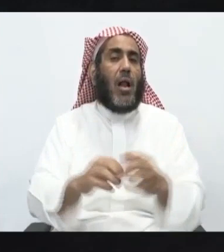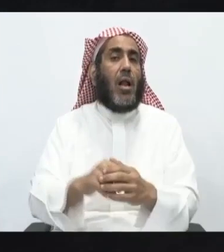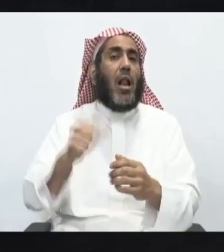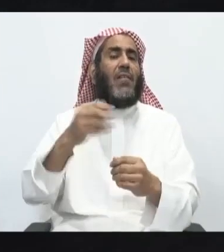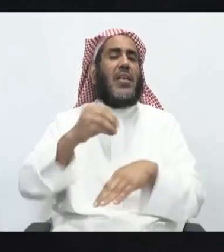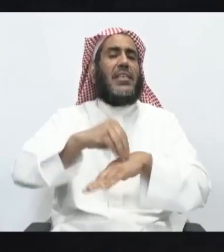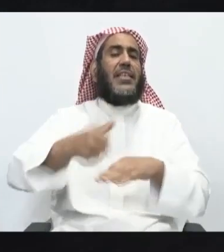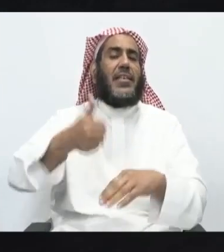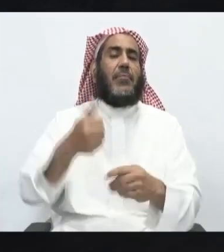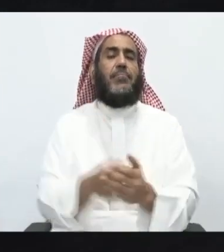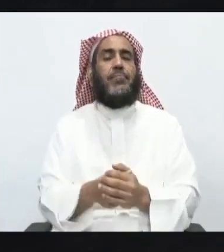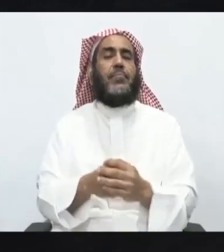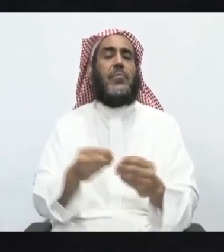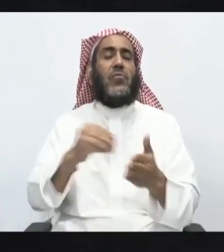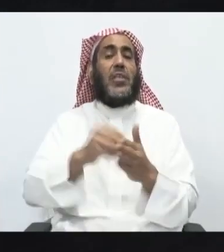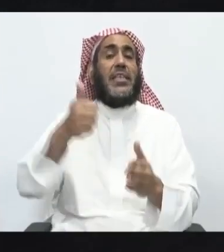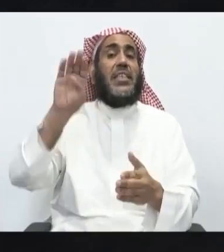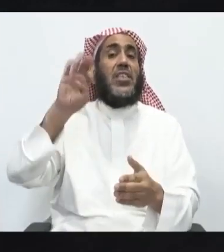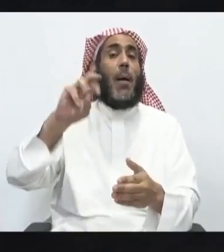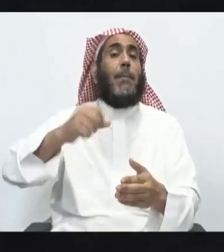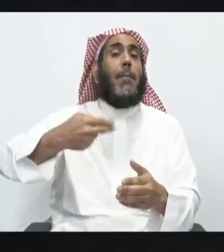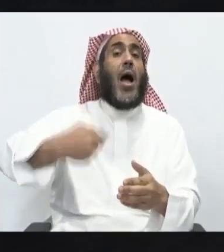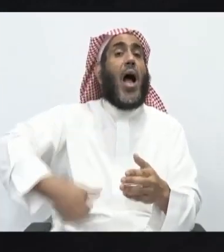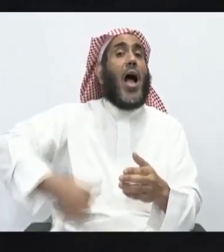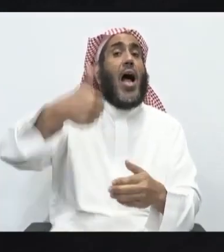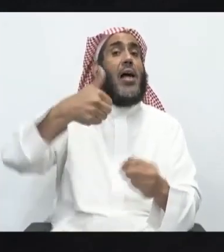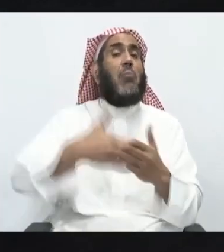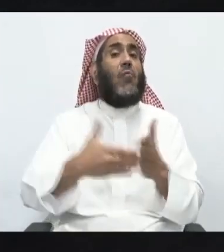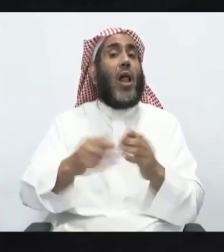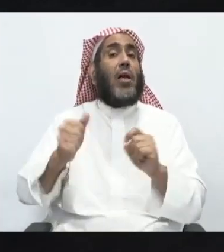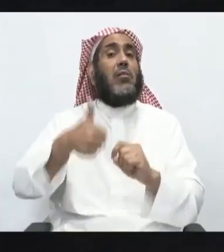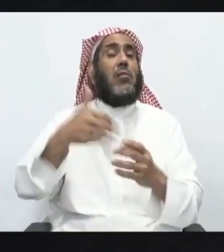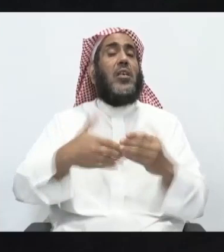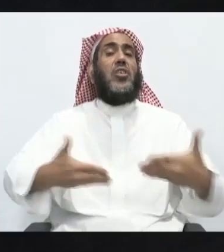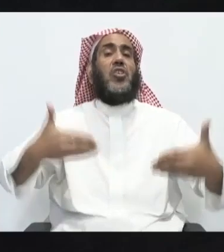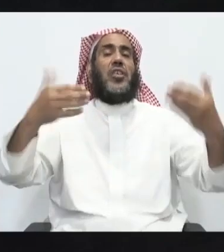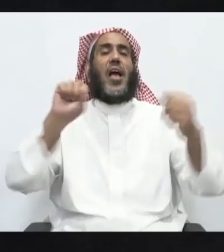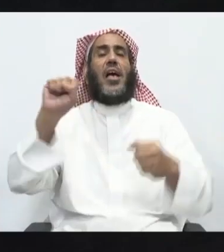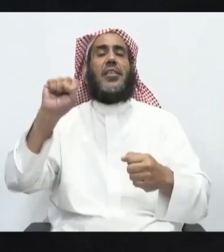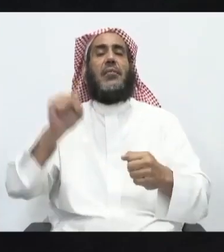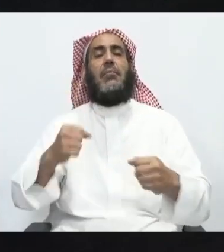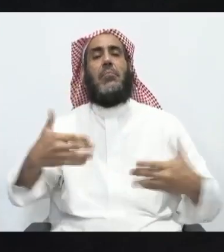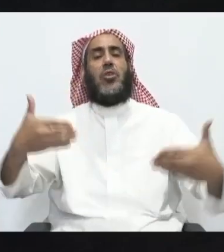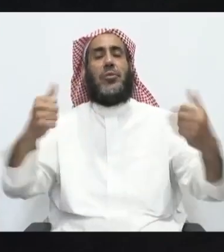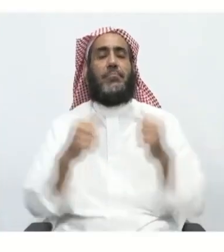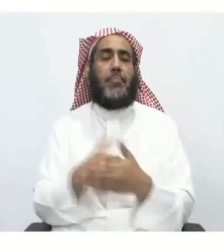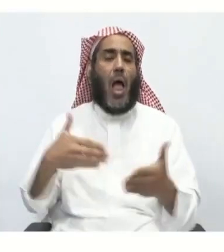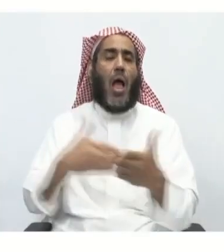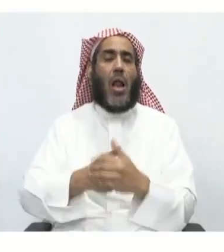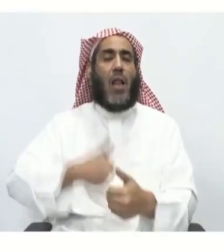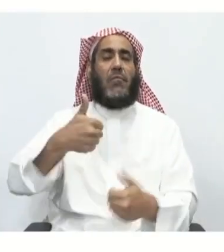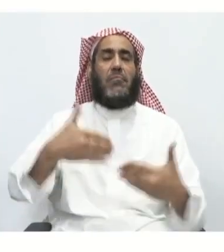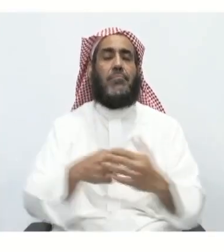هنا اتت زائده ولكن زيدت الالف الف تسمى الف الاطلاق للقافيه الشعريه للقافيه الشعريه وهذه الالف لا تاتي له في الشعر لا تاتي له